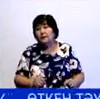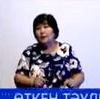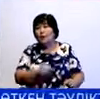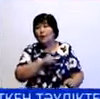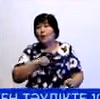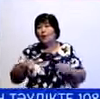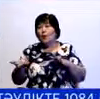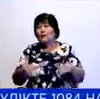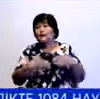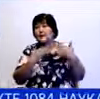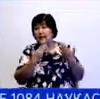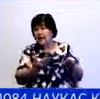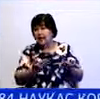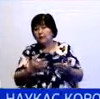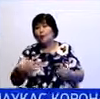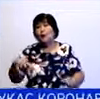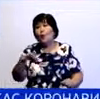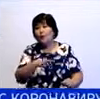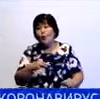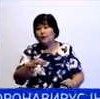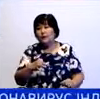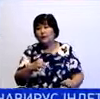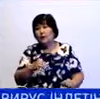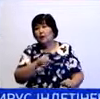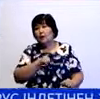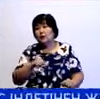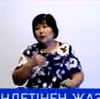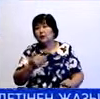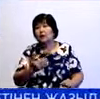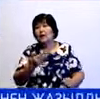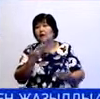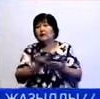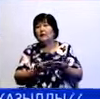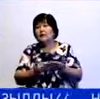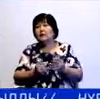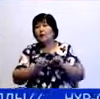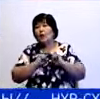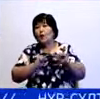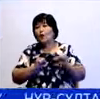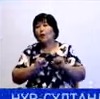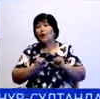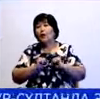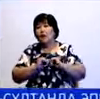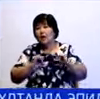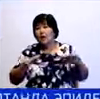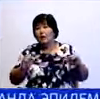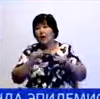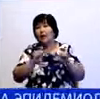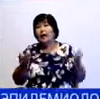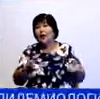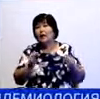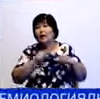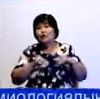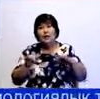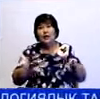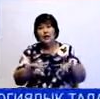özünüzün tarafınızdan, oğuzluğa, ya özünüzün tarafınızdan, Basilis Korgo, jene damıtu agentliğine birlesip, kandai şumsır